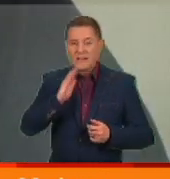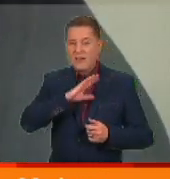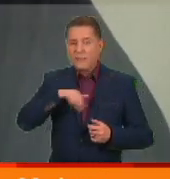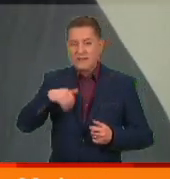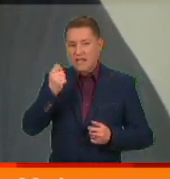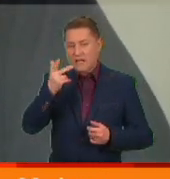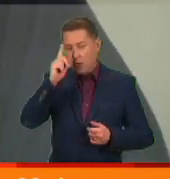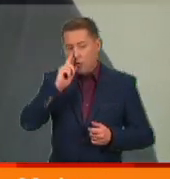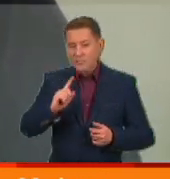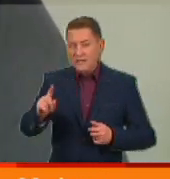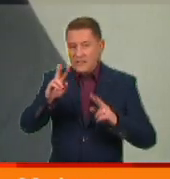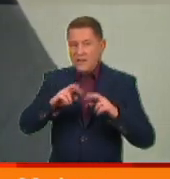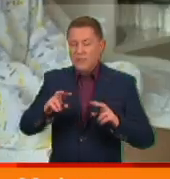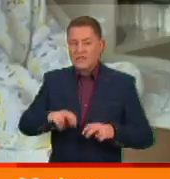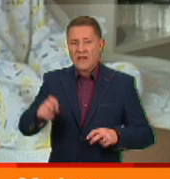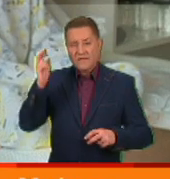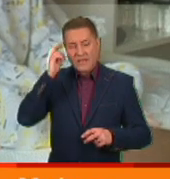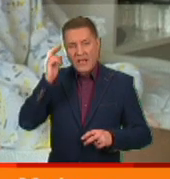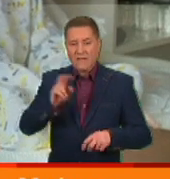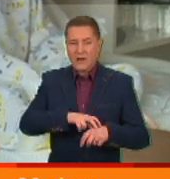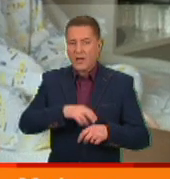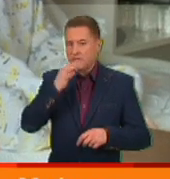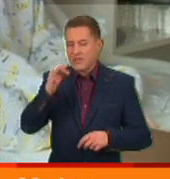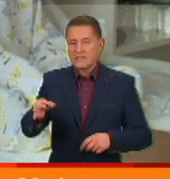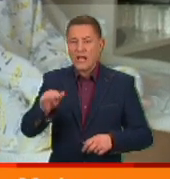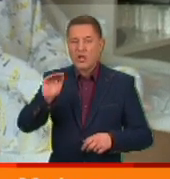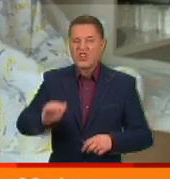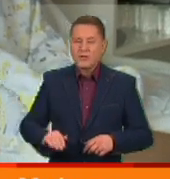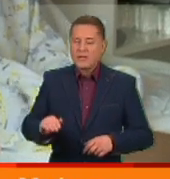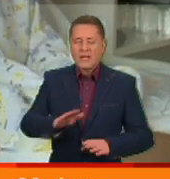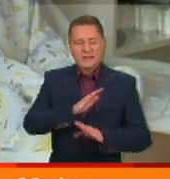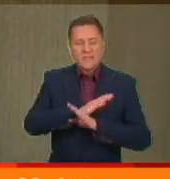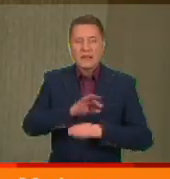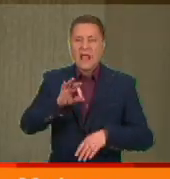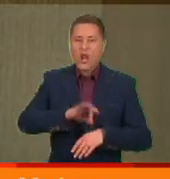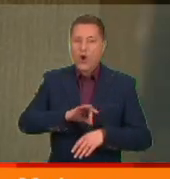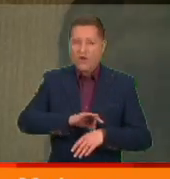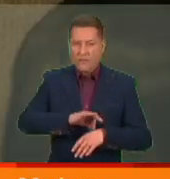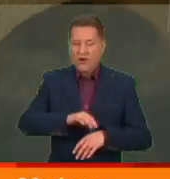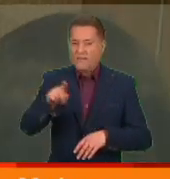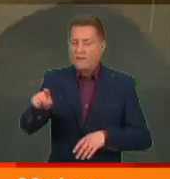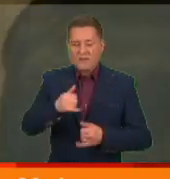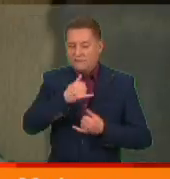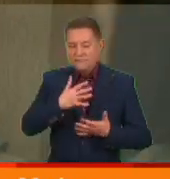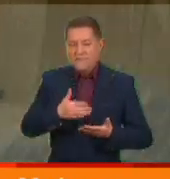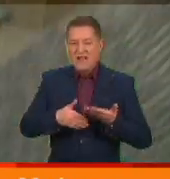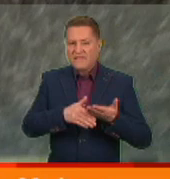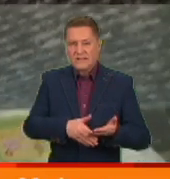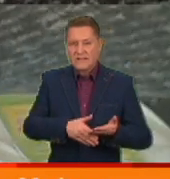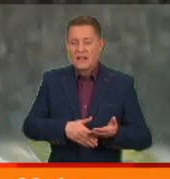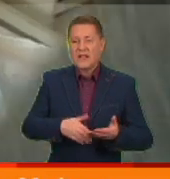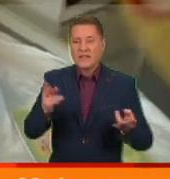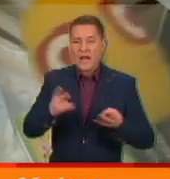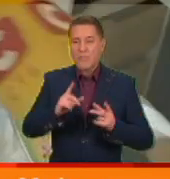кількох місяців обстежень лікарі в Києві приголомшили. Дитина смертельно хвора. Вони безсилі. І треба їхати